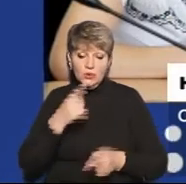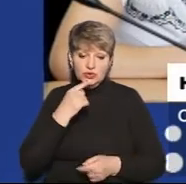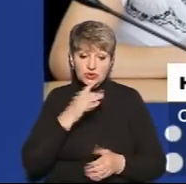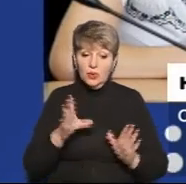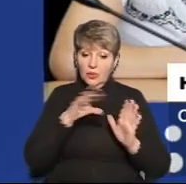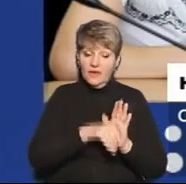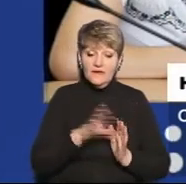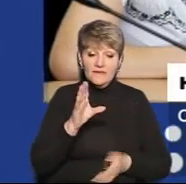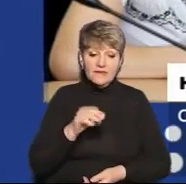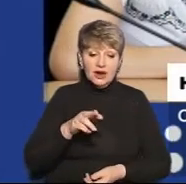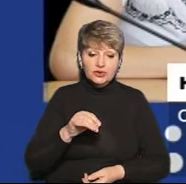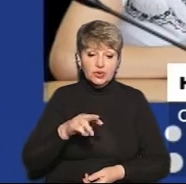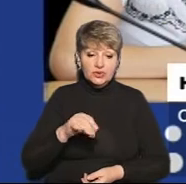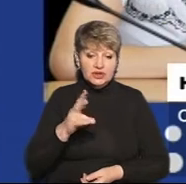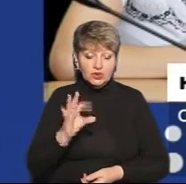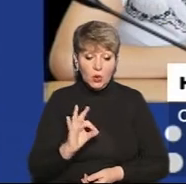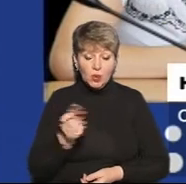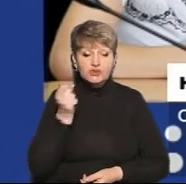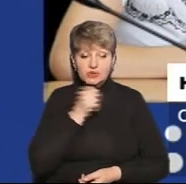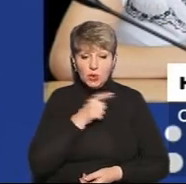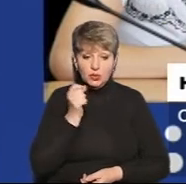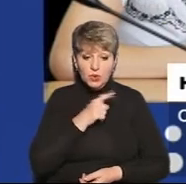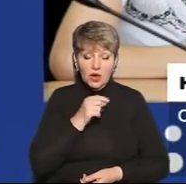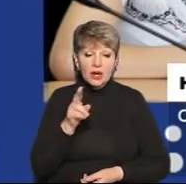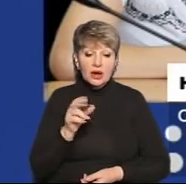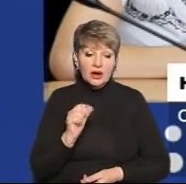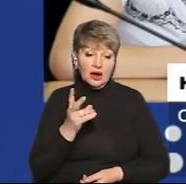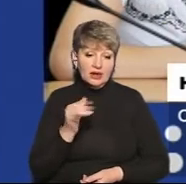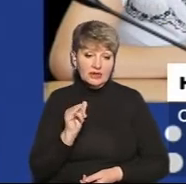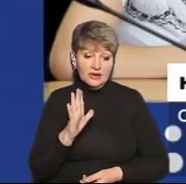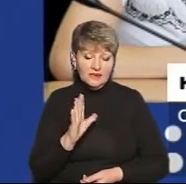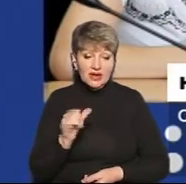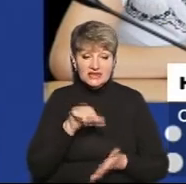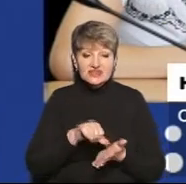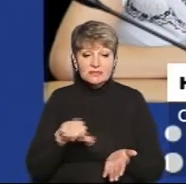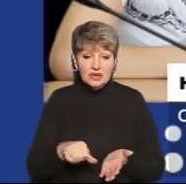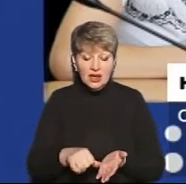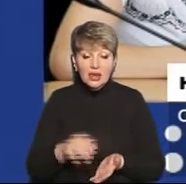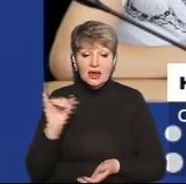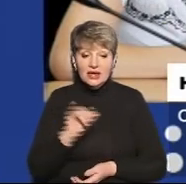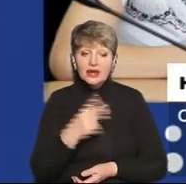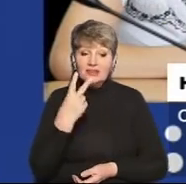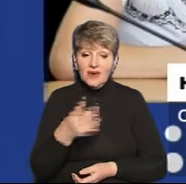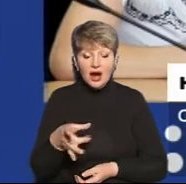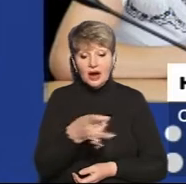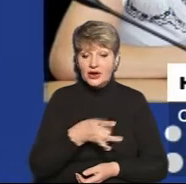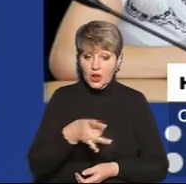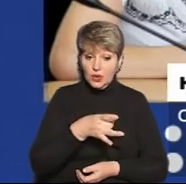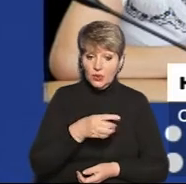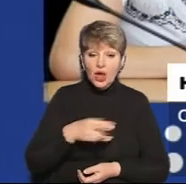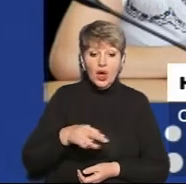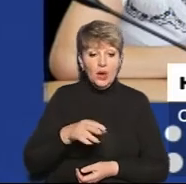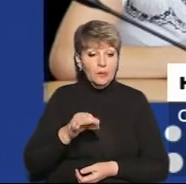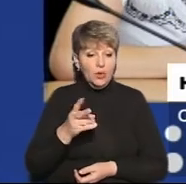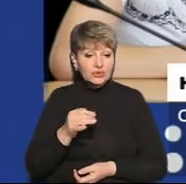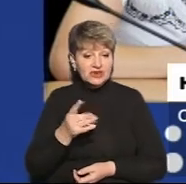місто Ватутіно, місто Золотоноша, місто Канів, місто Сміла та 2 райони – це Монастирищенський